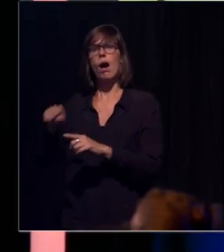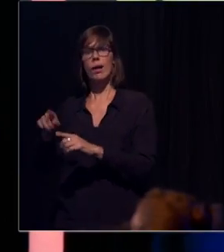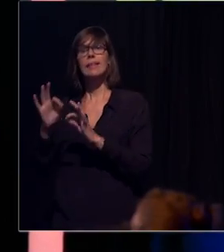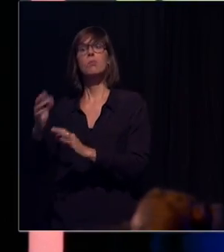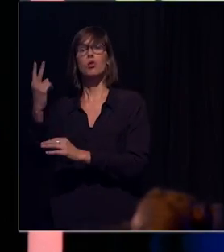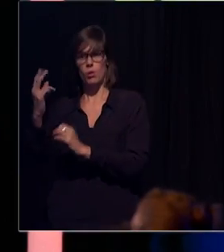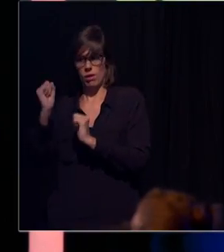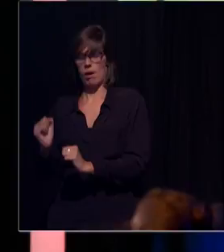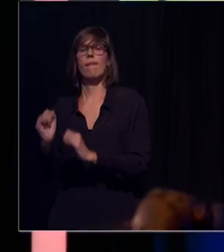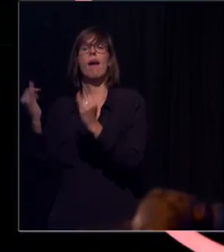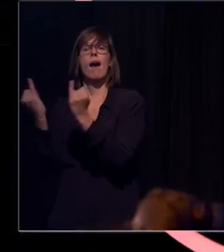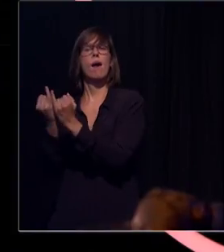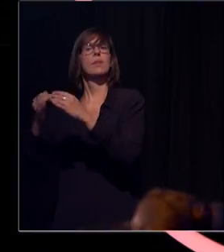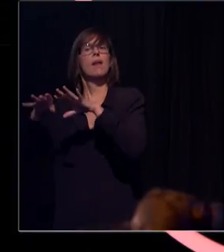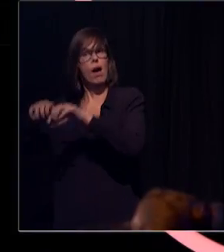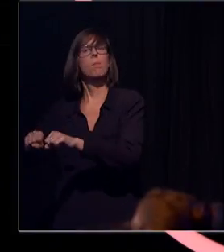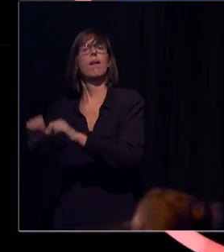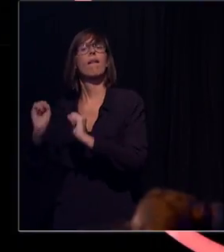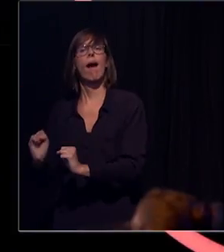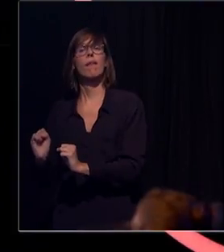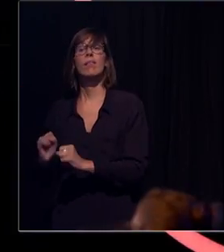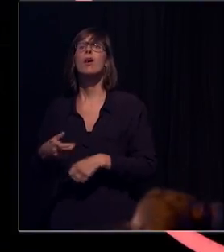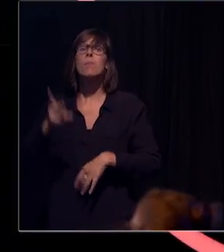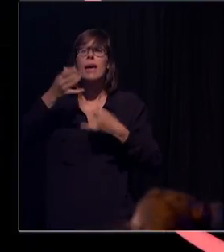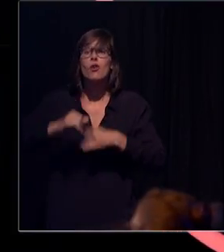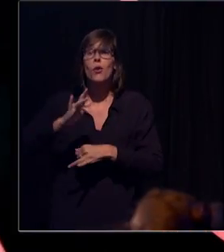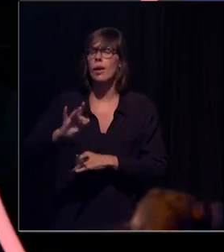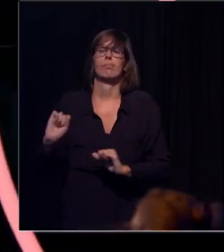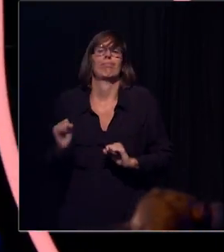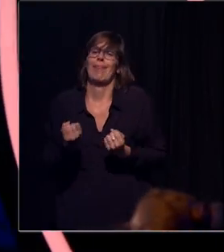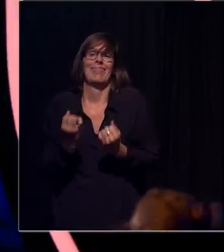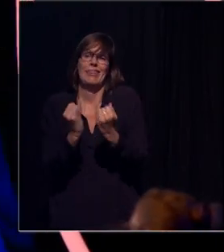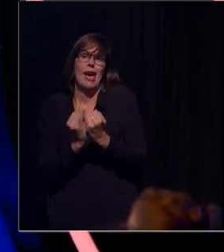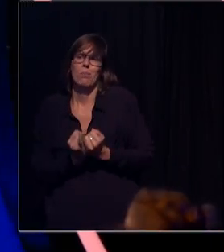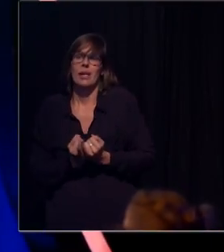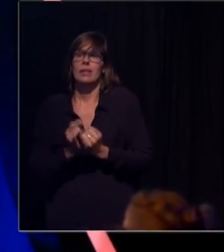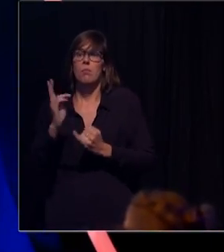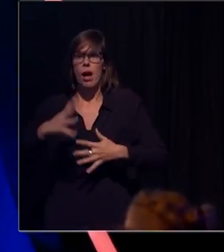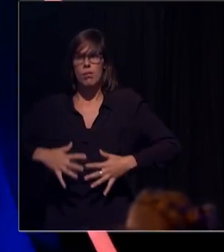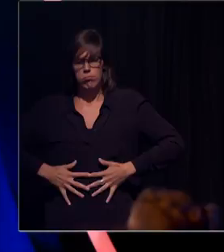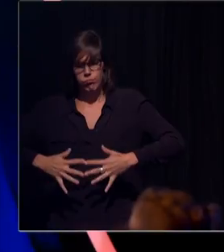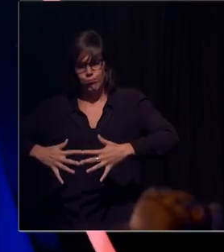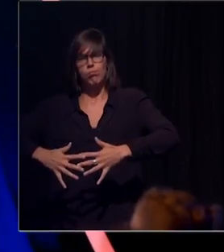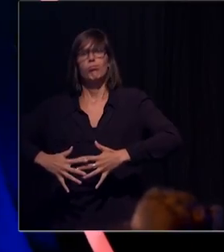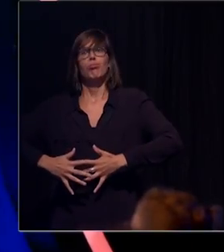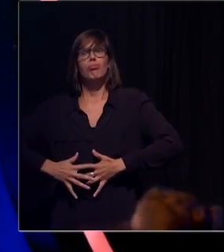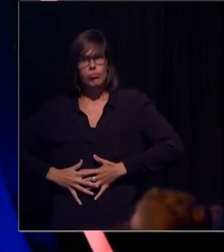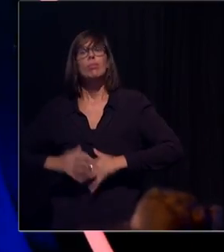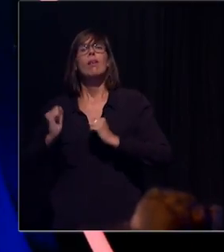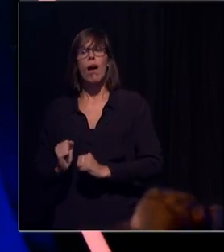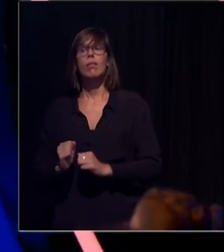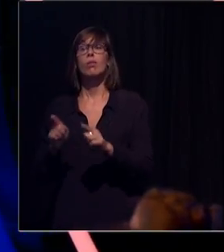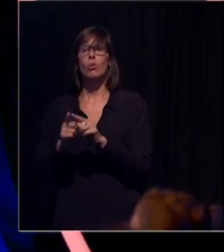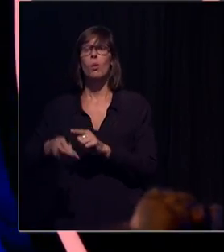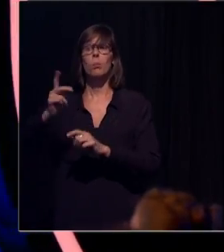Jonger worden kunnen we niet. Maar zorgen dat we die een dikke buik niet krijgen of die een dikke buik verliezen, kunnen we wel. En